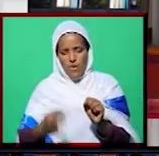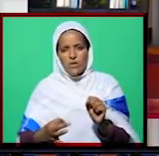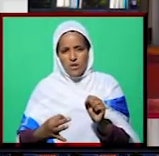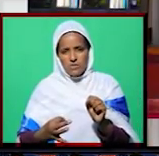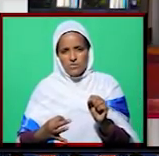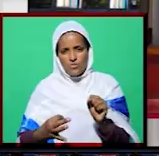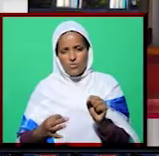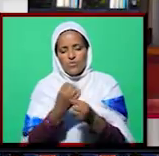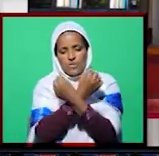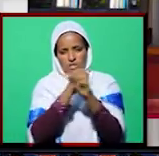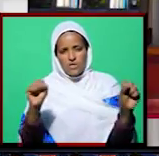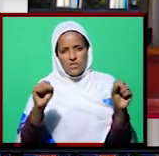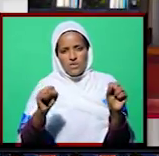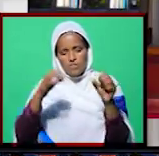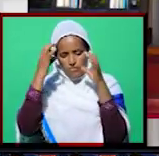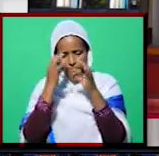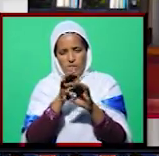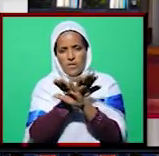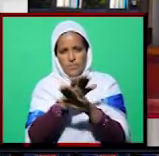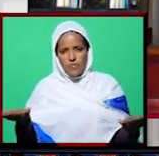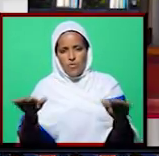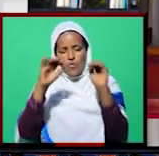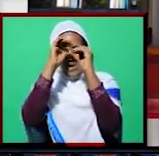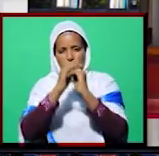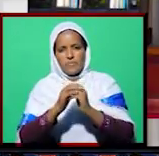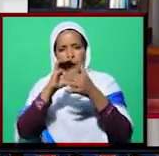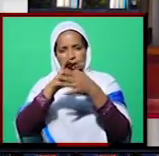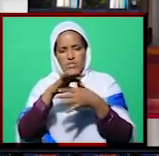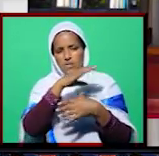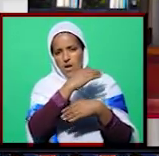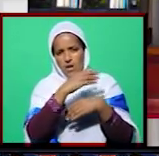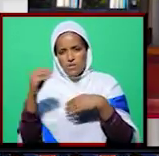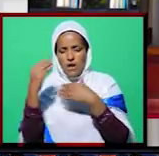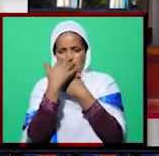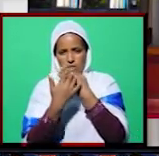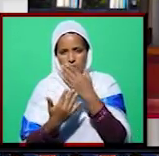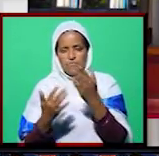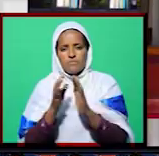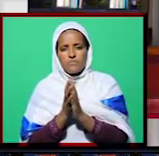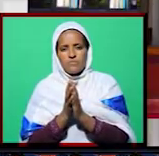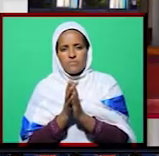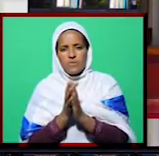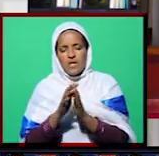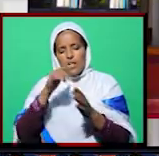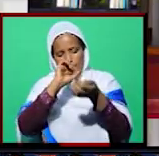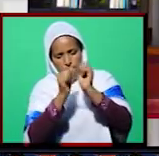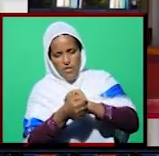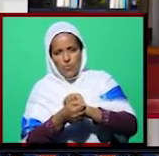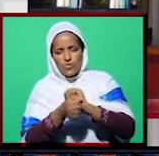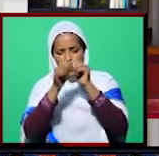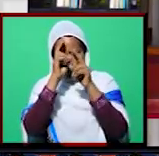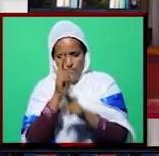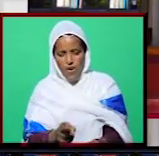የድህነታችን ማረጋገጫው የድህነታችን መደምደሚያው የሆነው የአምላክ ስጋና ደም ስጋና